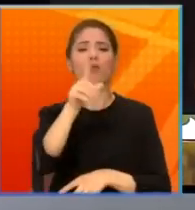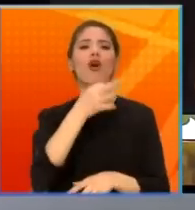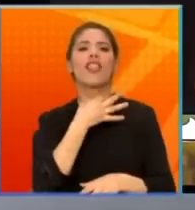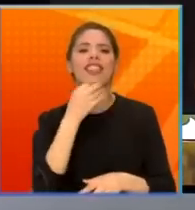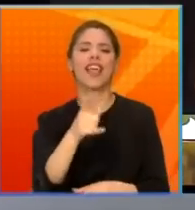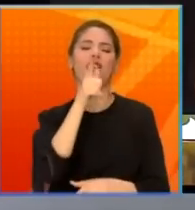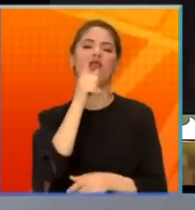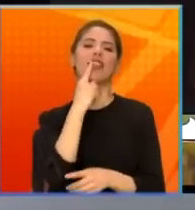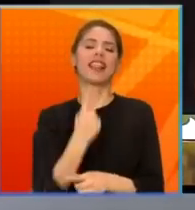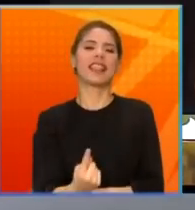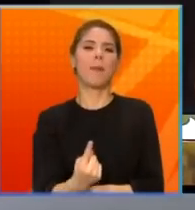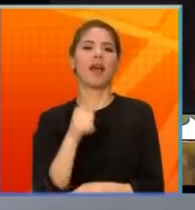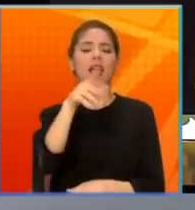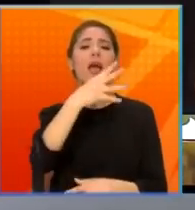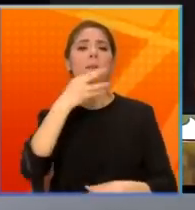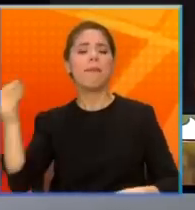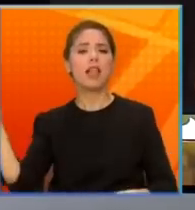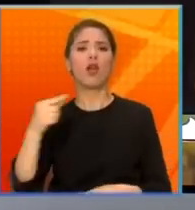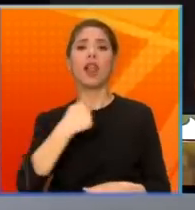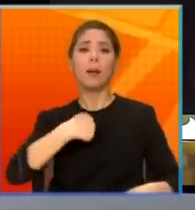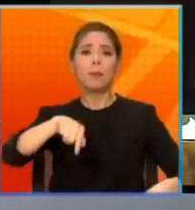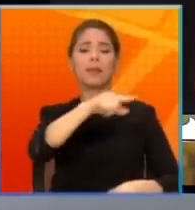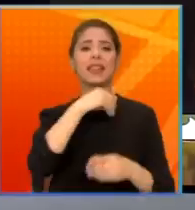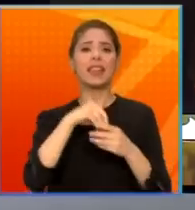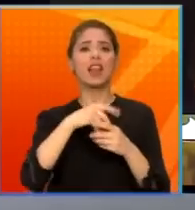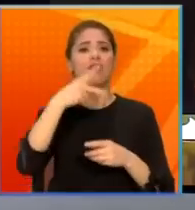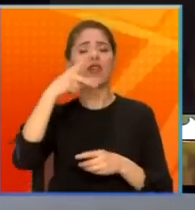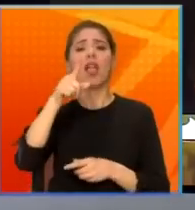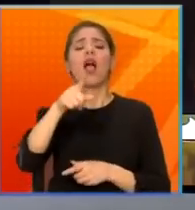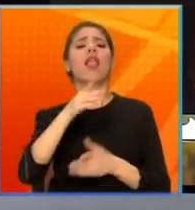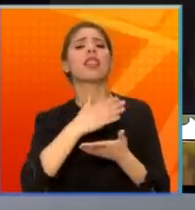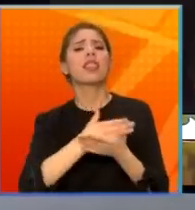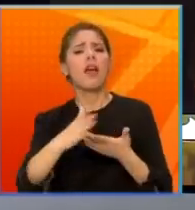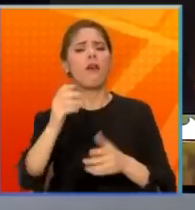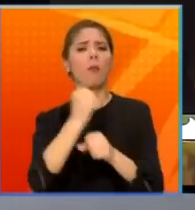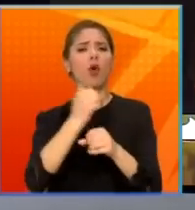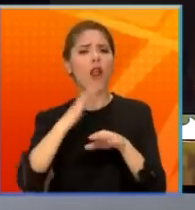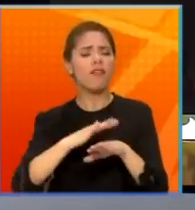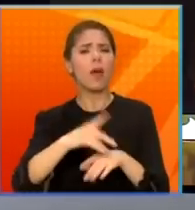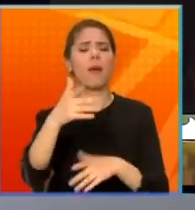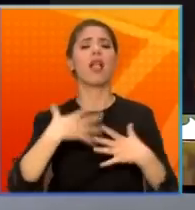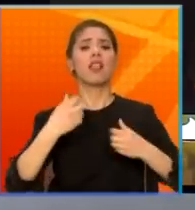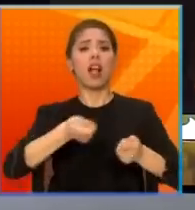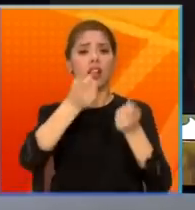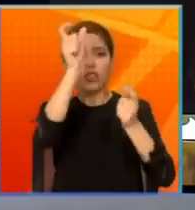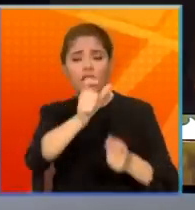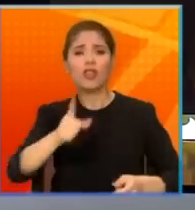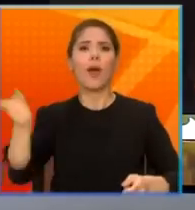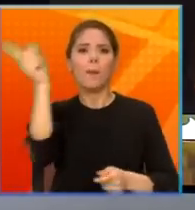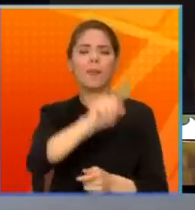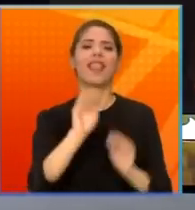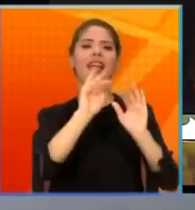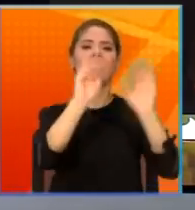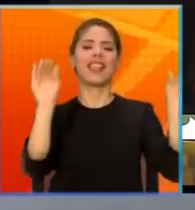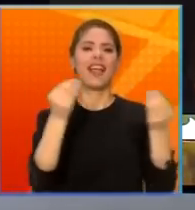bir teşekkürün sesiydi. Milyonlar bizler için aralıksız görev başında olan sağlık çalışanlarımıza bir kez daha